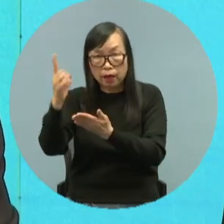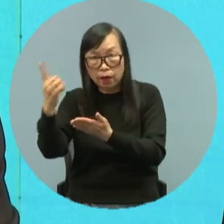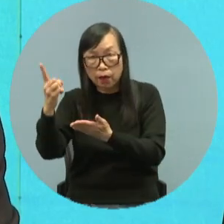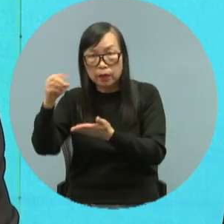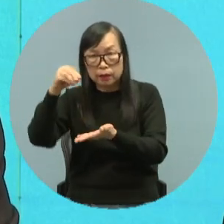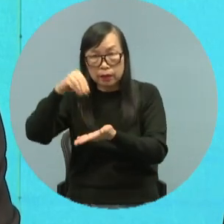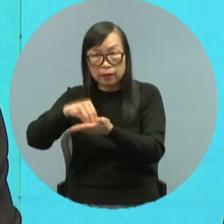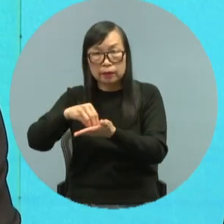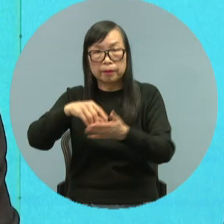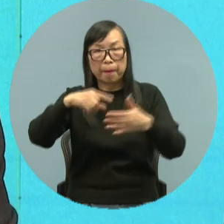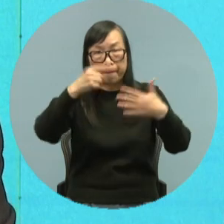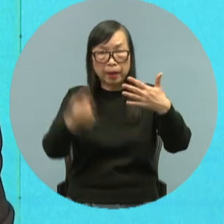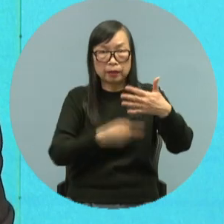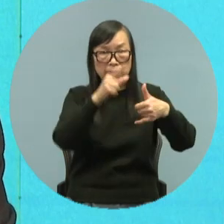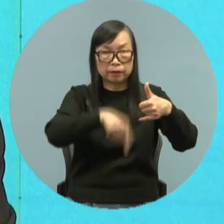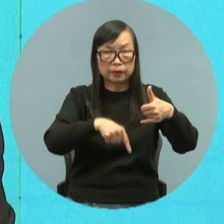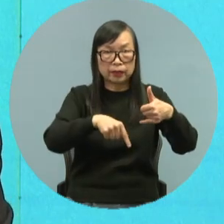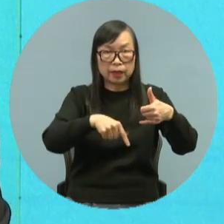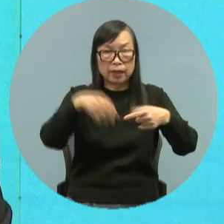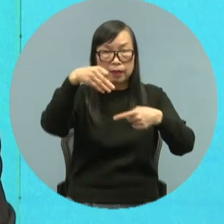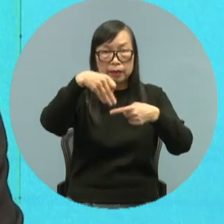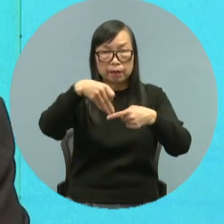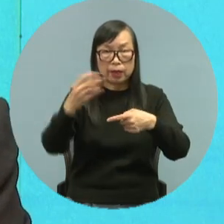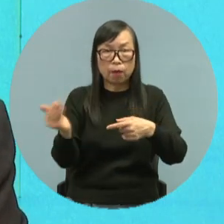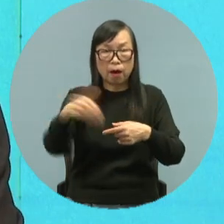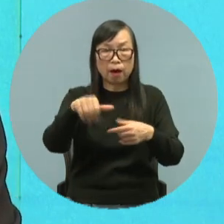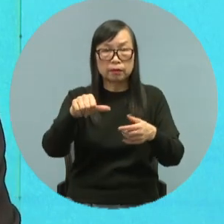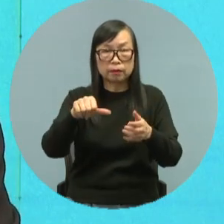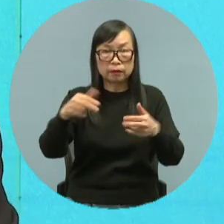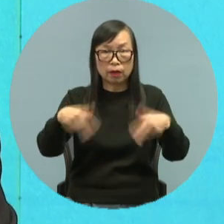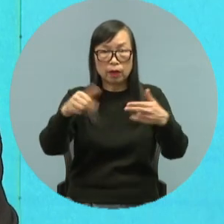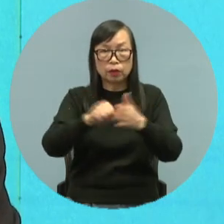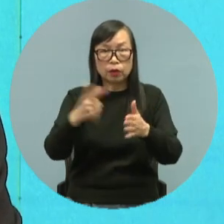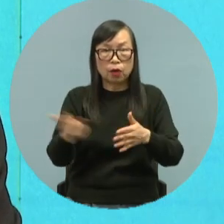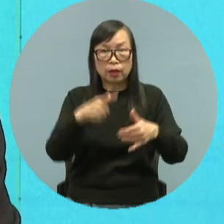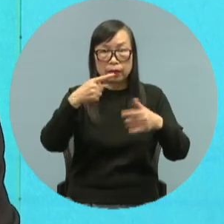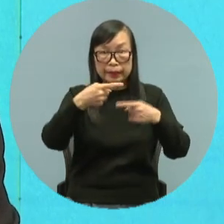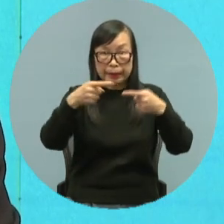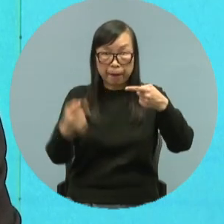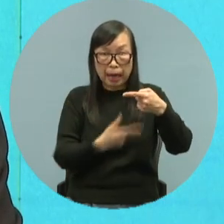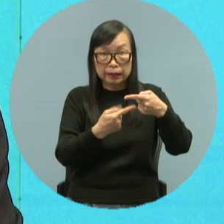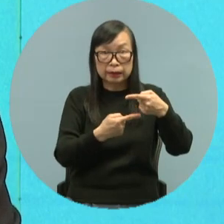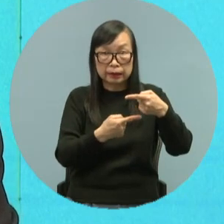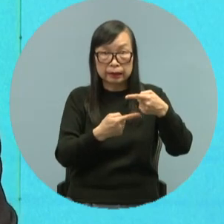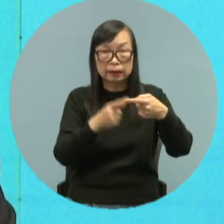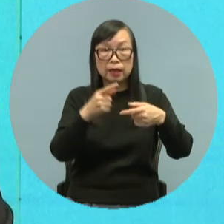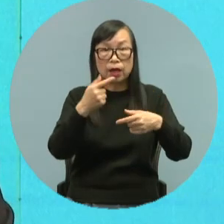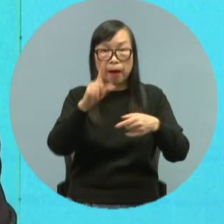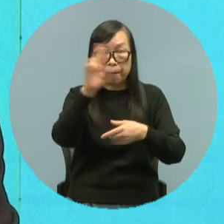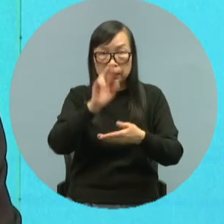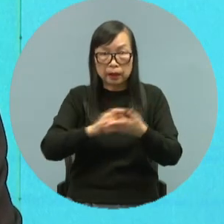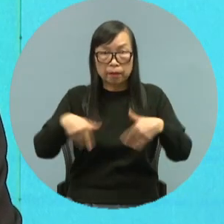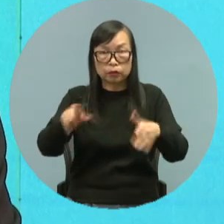們共設50,000人，即是深圳灣口岸最多是10,000人，文錦渡口岸最多是